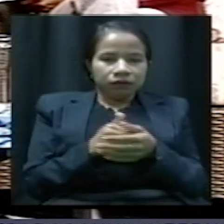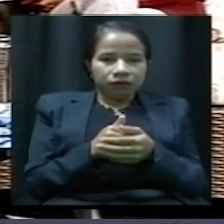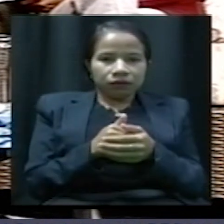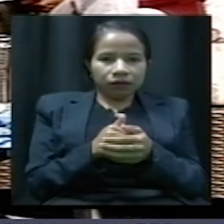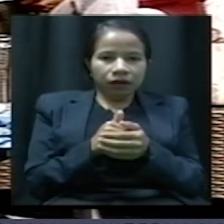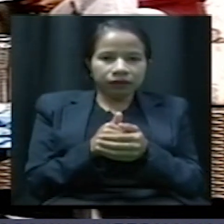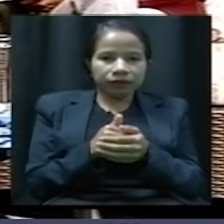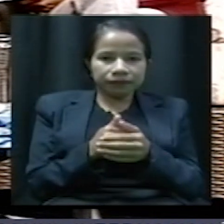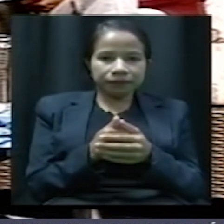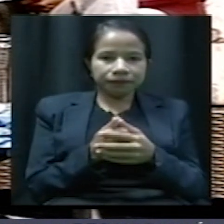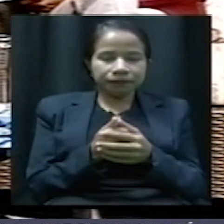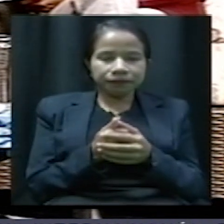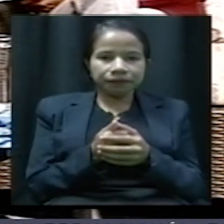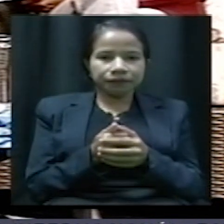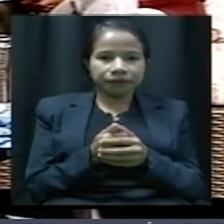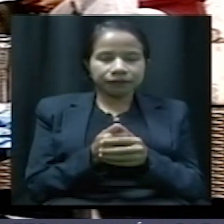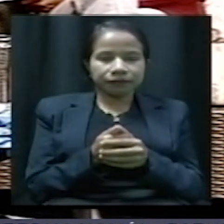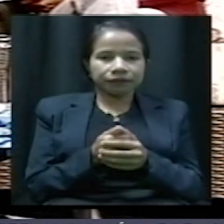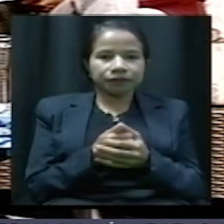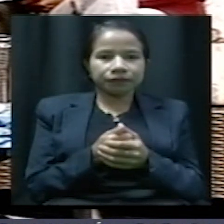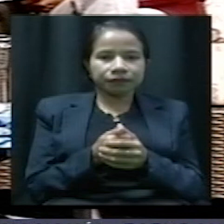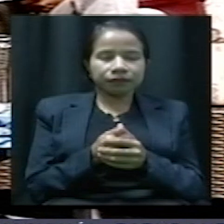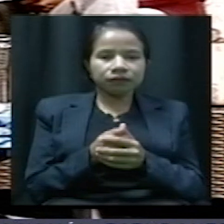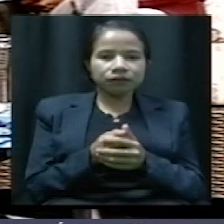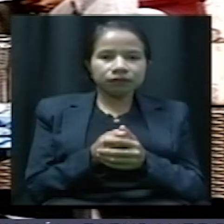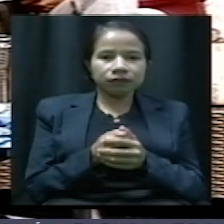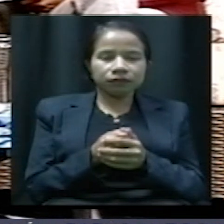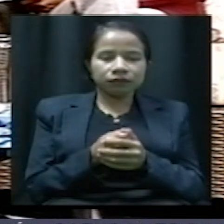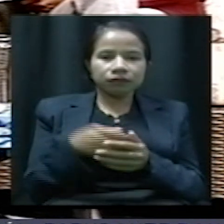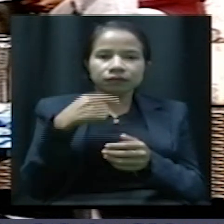ita usa ela CBT ne competency based training